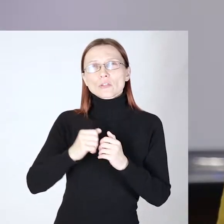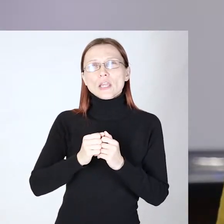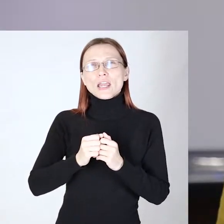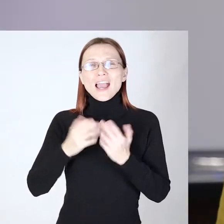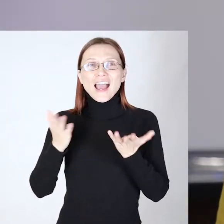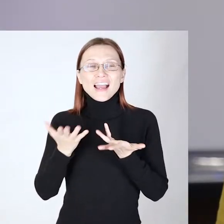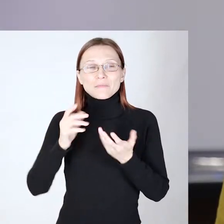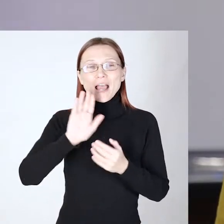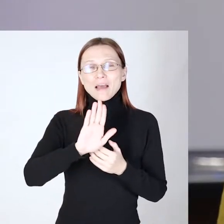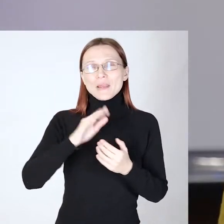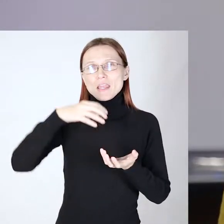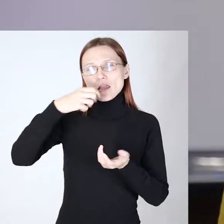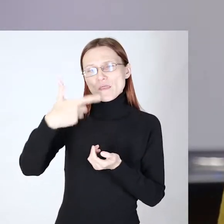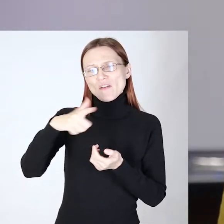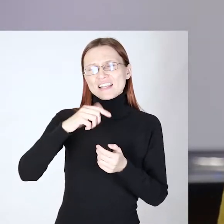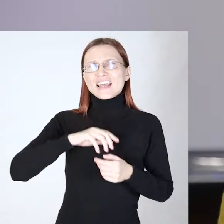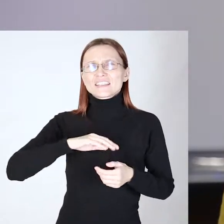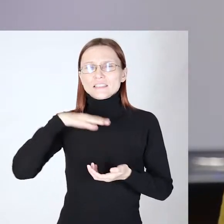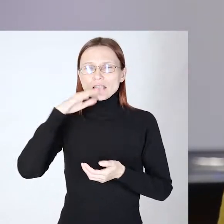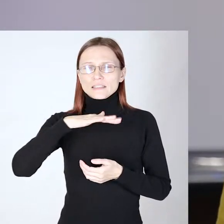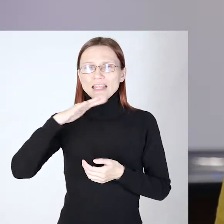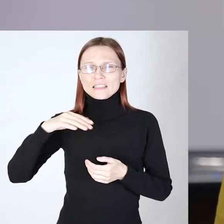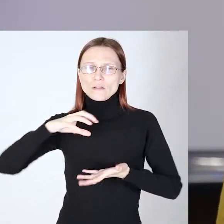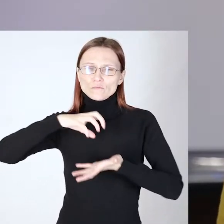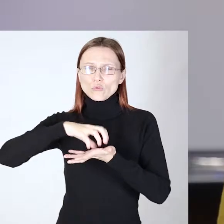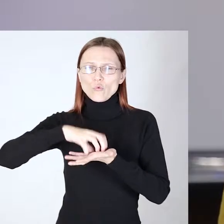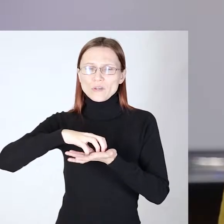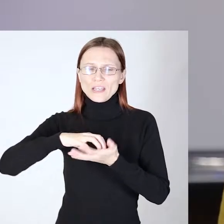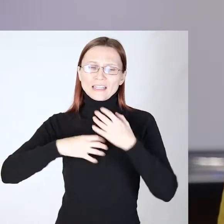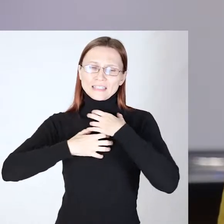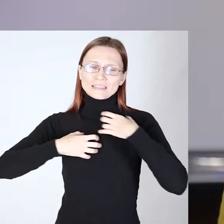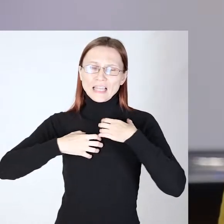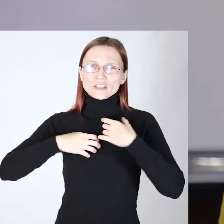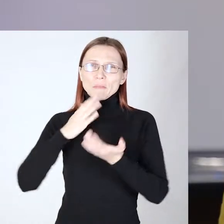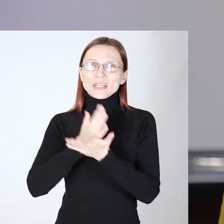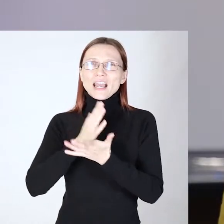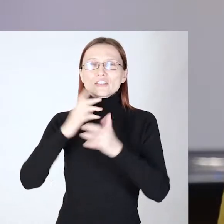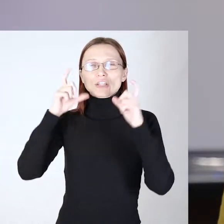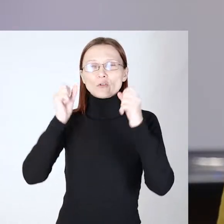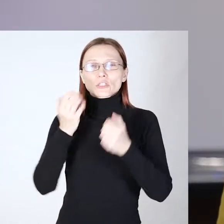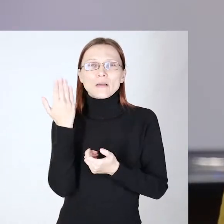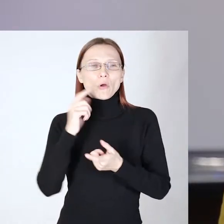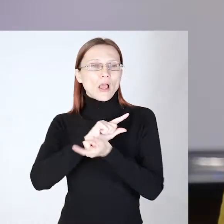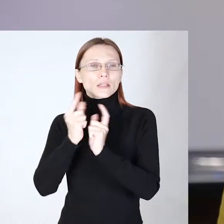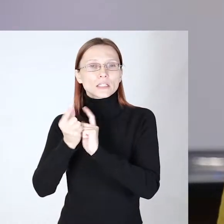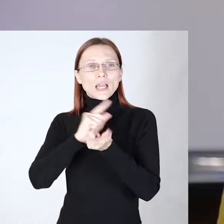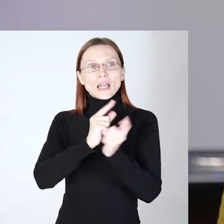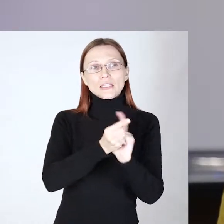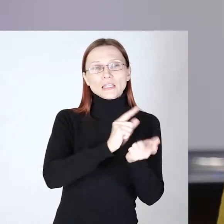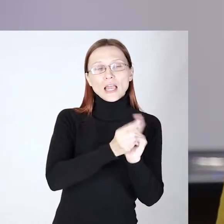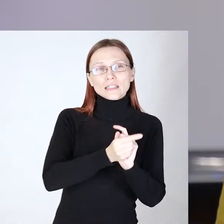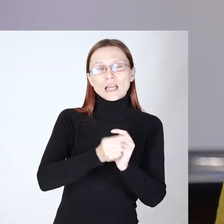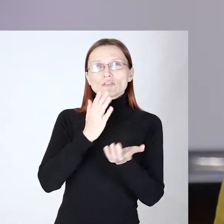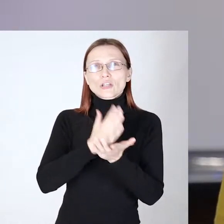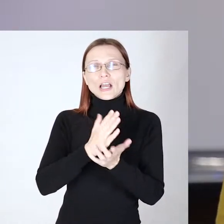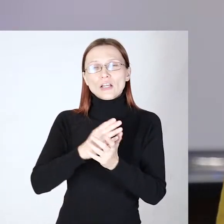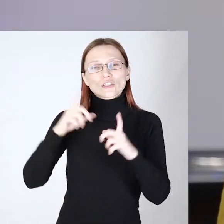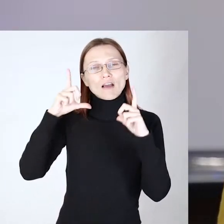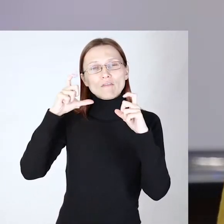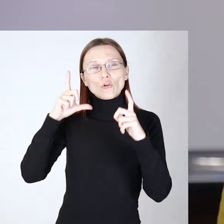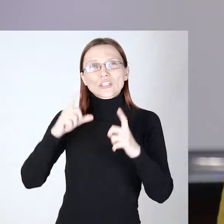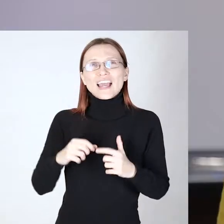detí v skupine, aby neboli všetky fotky rovnaké. Snažíme sa o ľudom povedať to, že fotografia by mala byť originálna